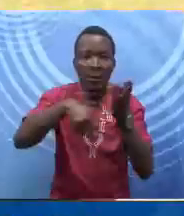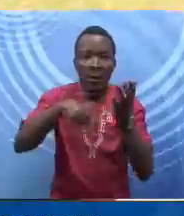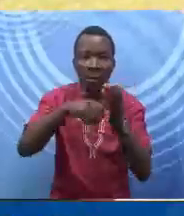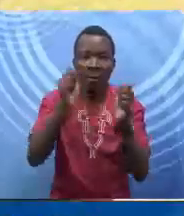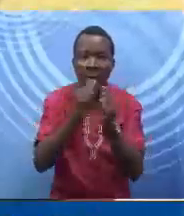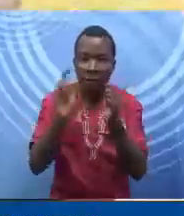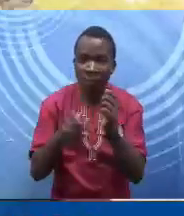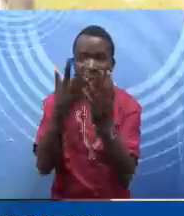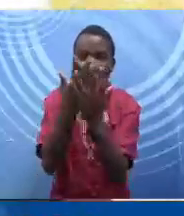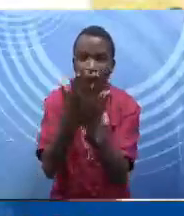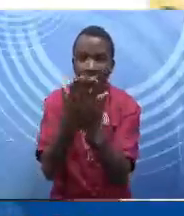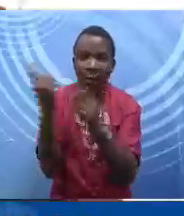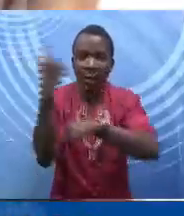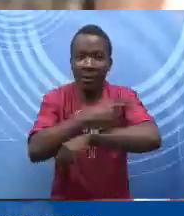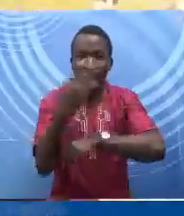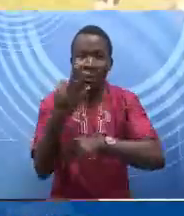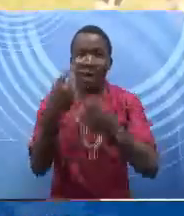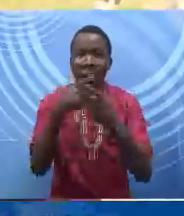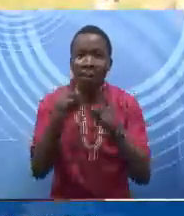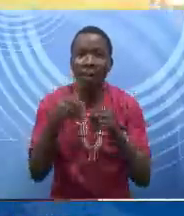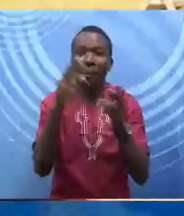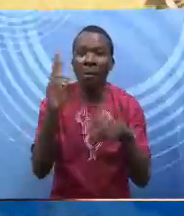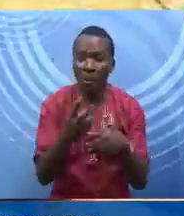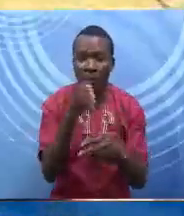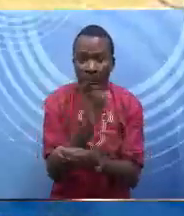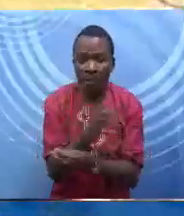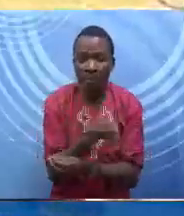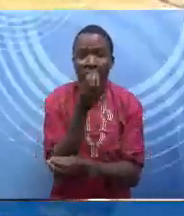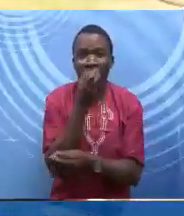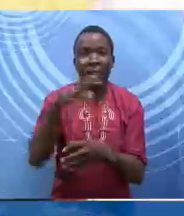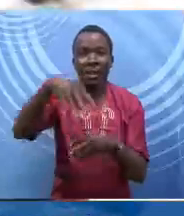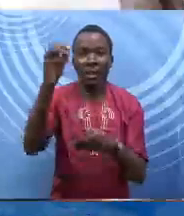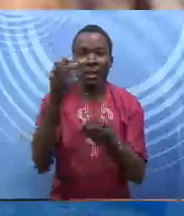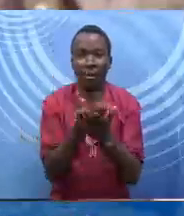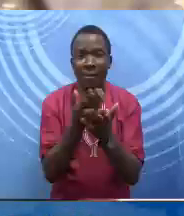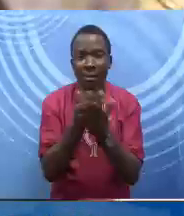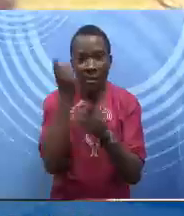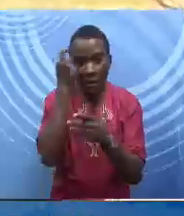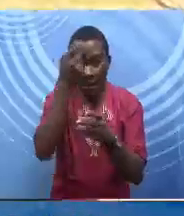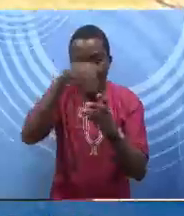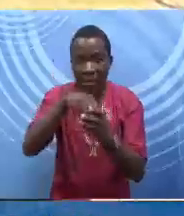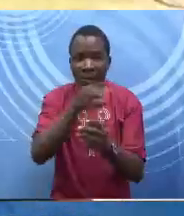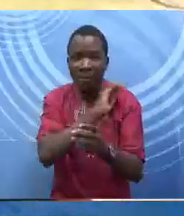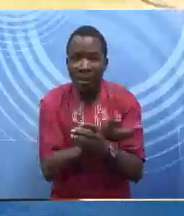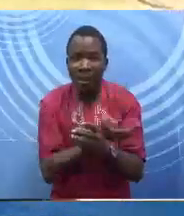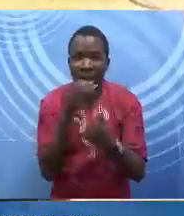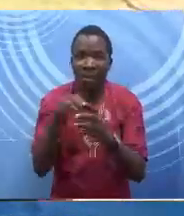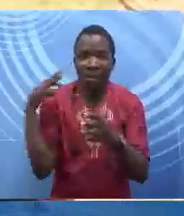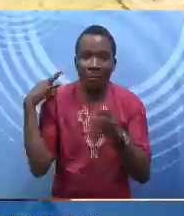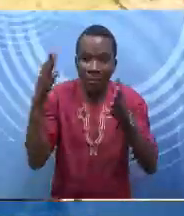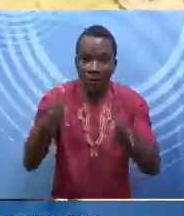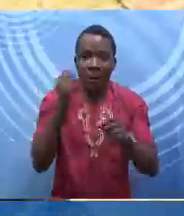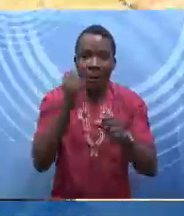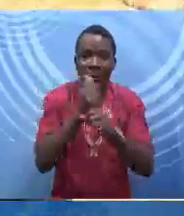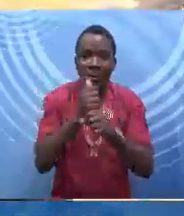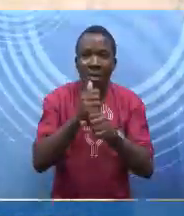iminsi nk'itatu akamuha bibiri akigendera. Turasaba yuko leta yabishyiramo imbaraga igashyiramo abakora n'abashake bavuye ku ikosi